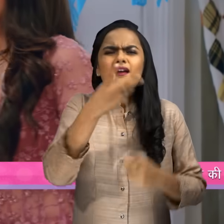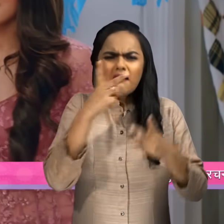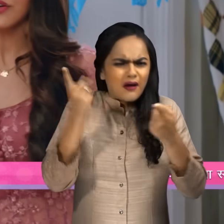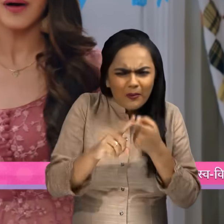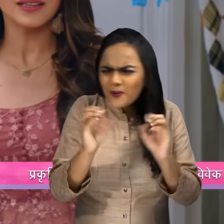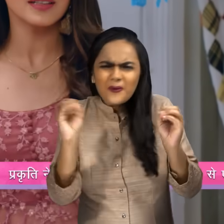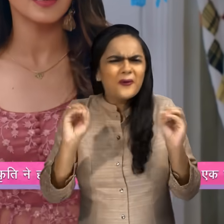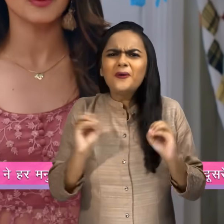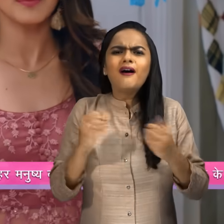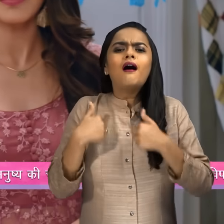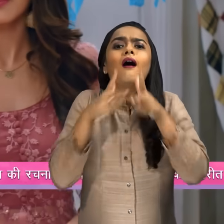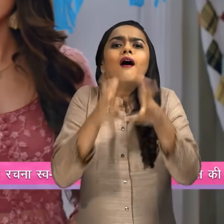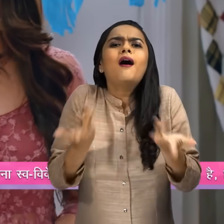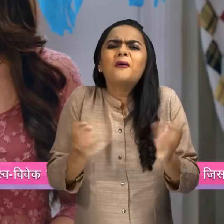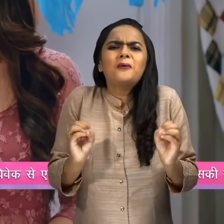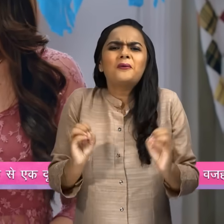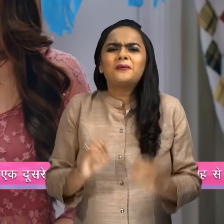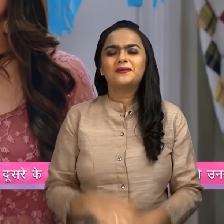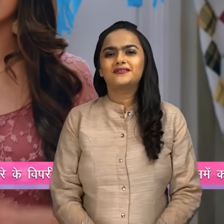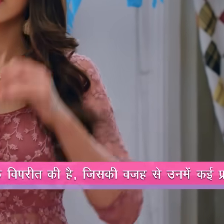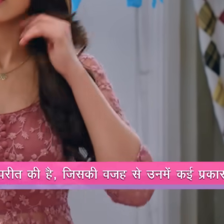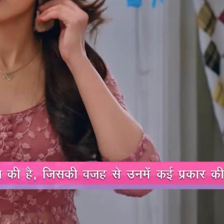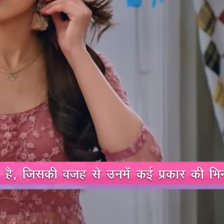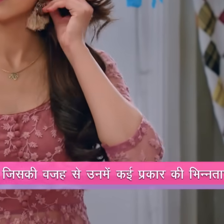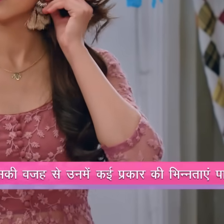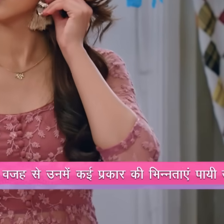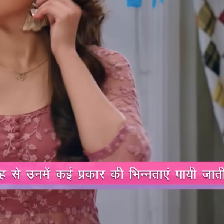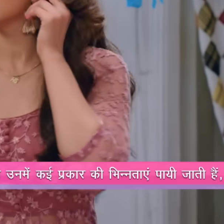चलो दादी, ऐसी कोई बात ही नहीं है तो मैं आपको क्या बताऊं।